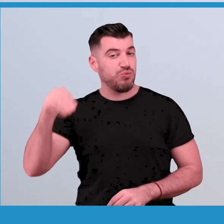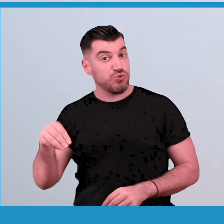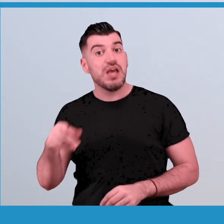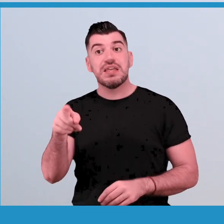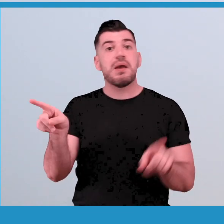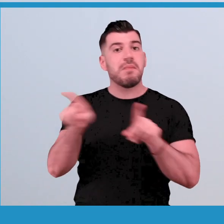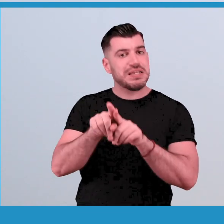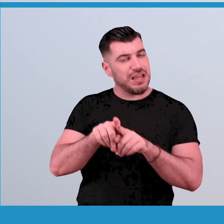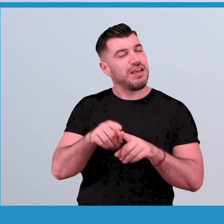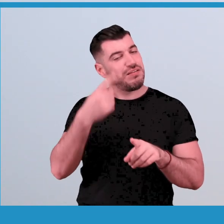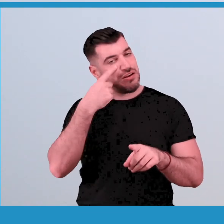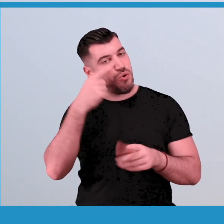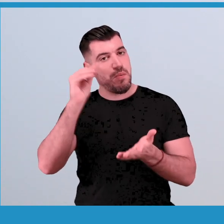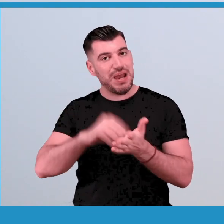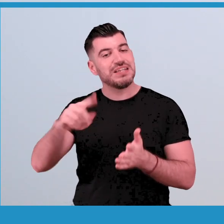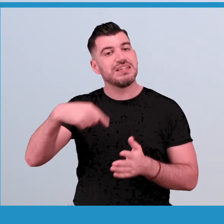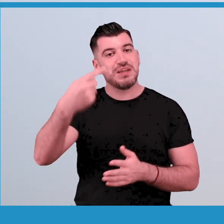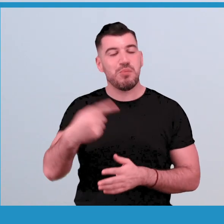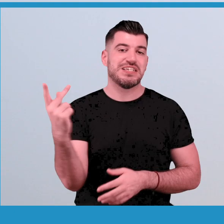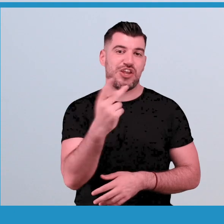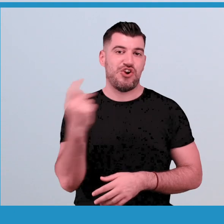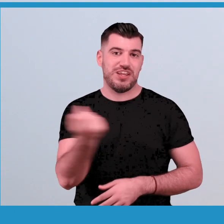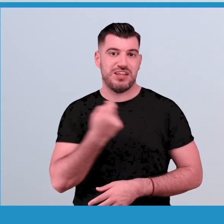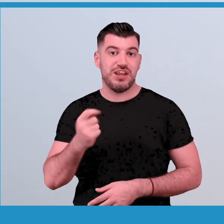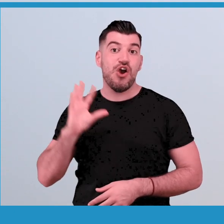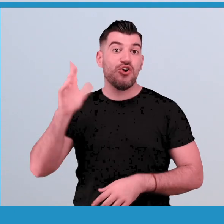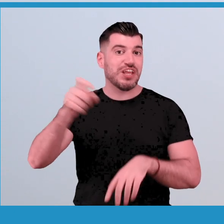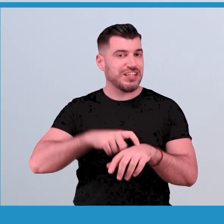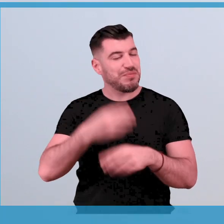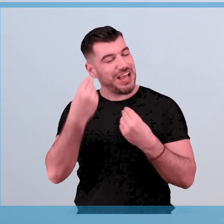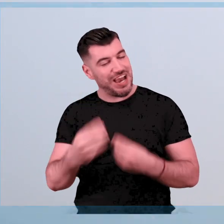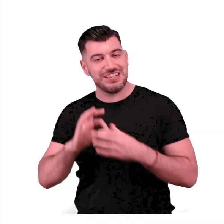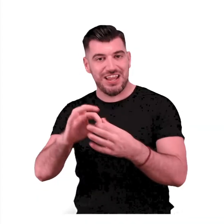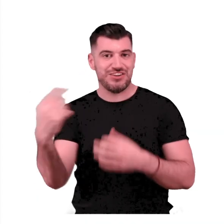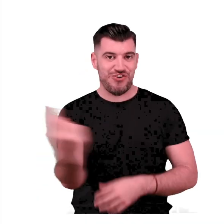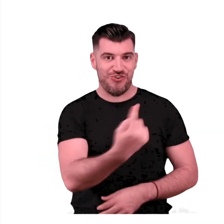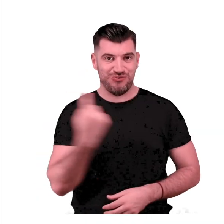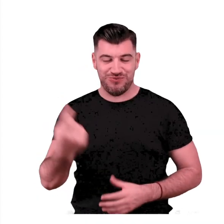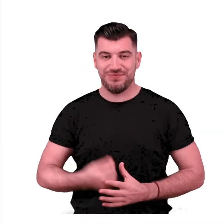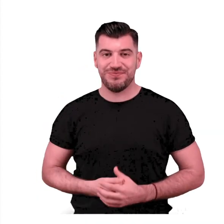σε ένα επόμενο κοινωνικό δελτίο ειδήσεων. Μέχρι τότε, καλή συνέχεια!